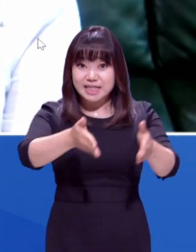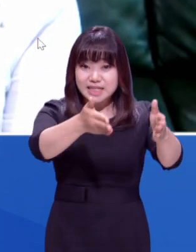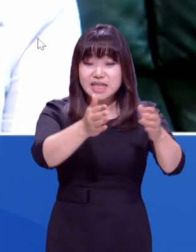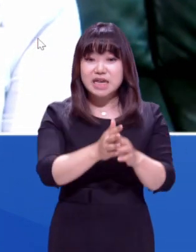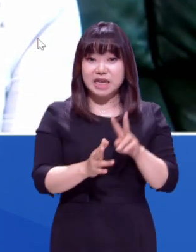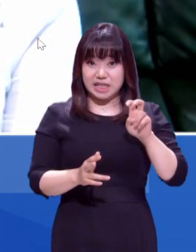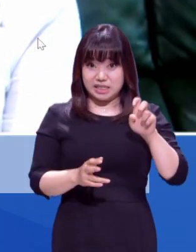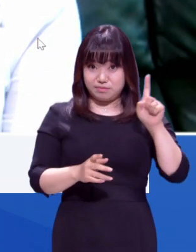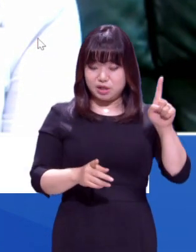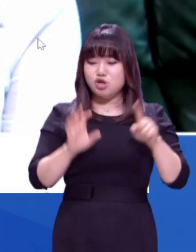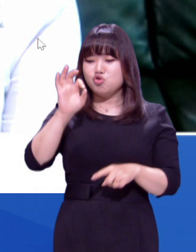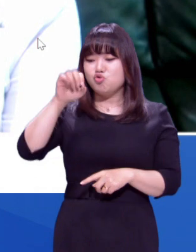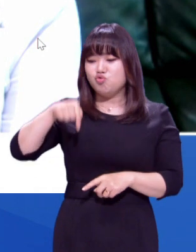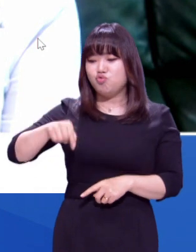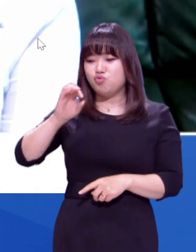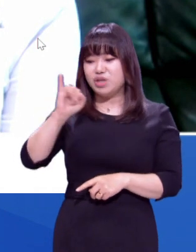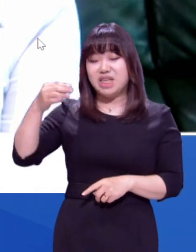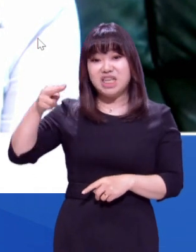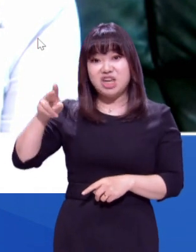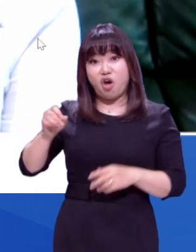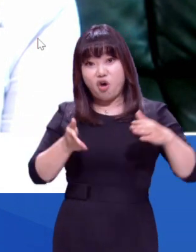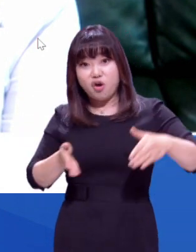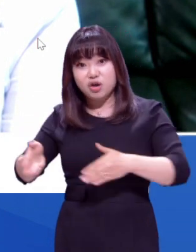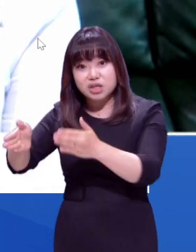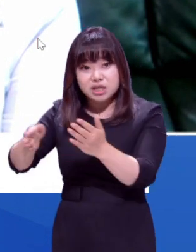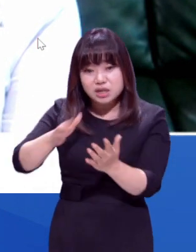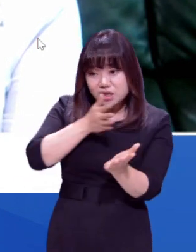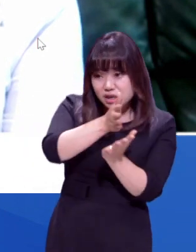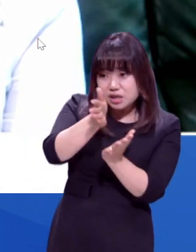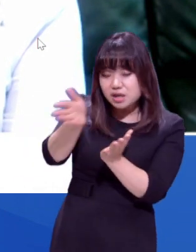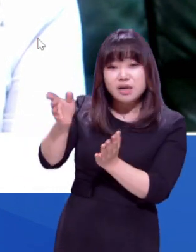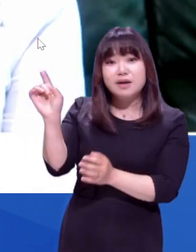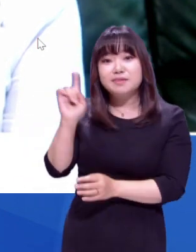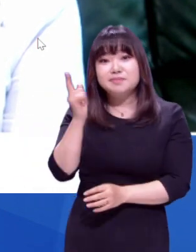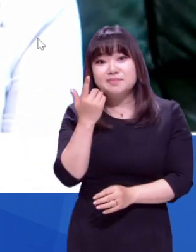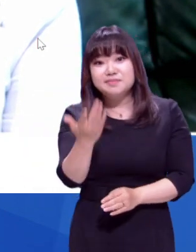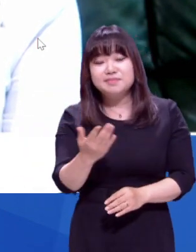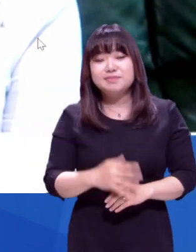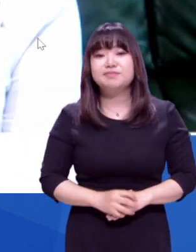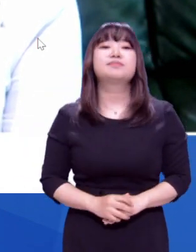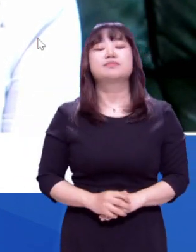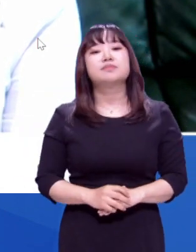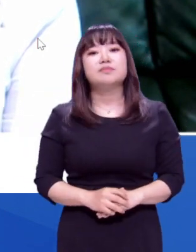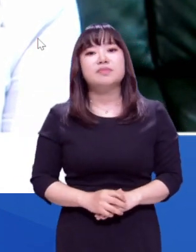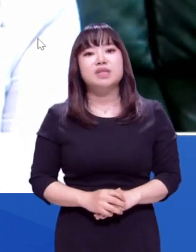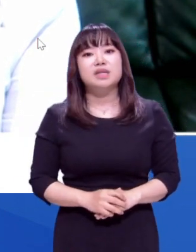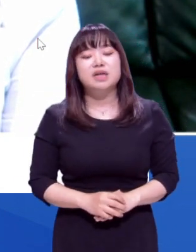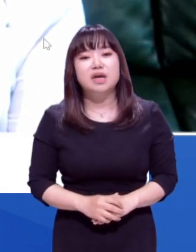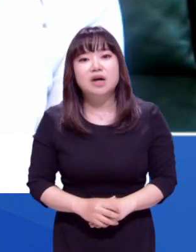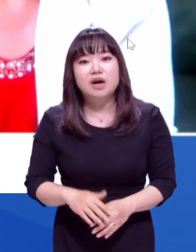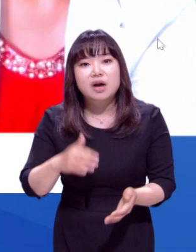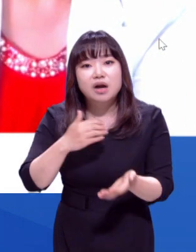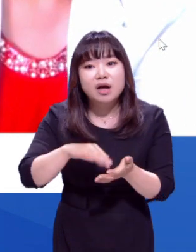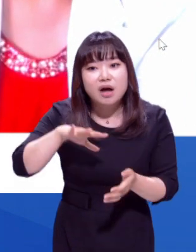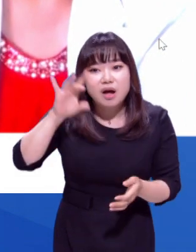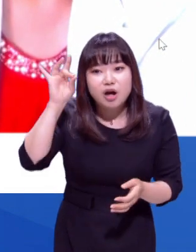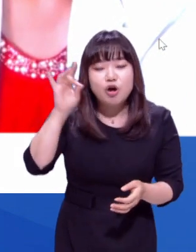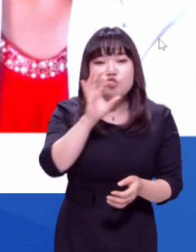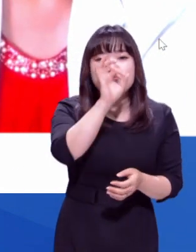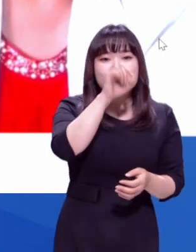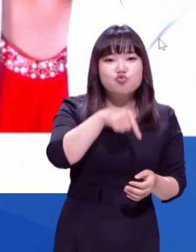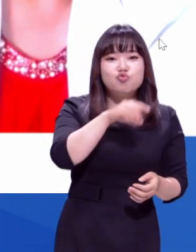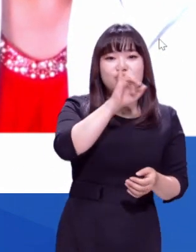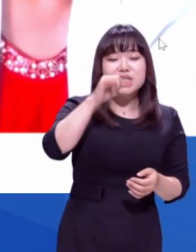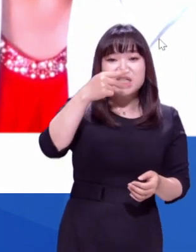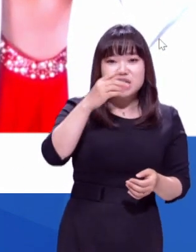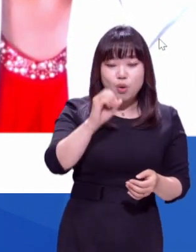구간에서 우이령길 코스는 어느 지점인지도 좀 설명을 해주시죠. 네, 코스는 통칭 출발과 우이동